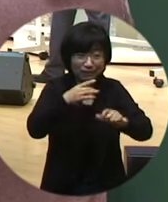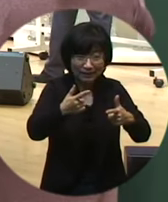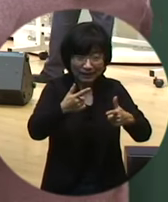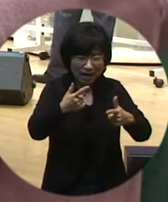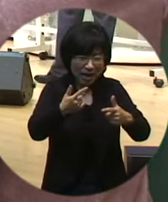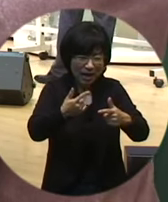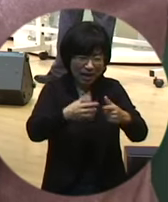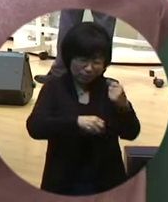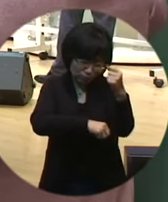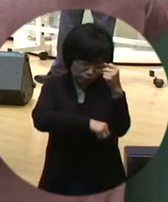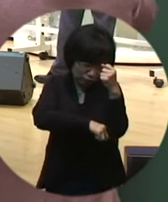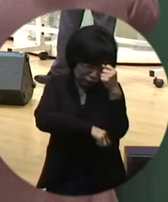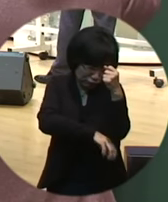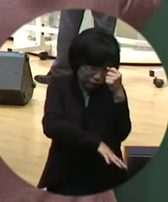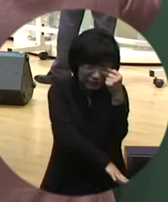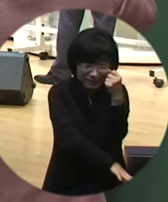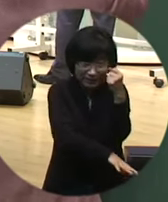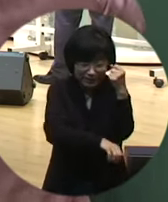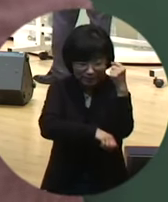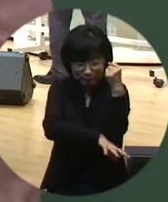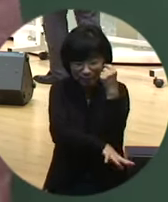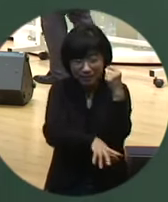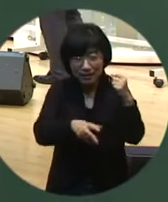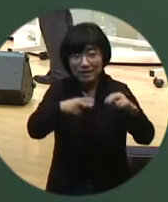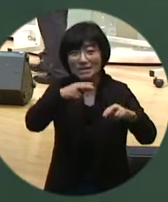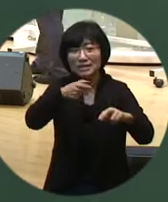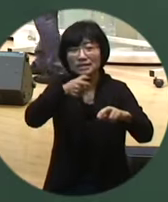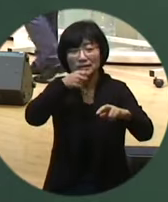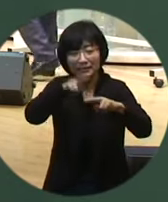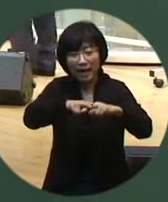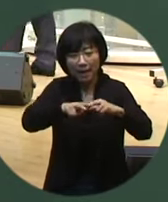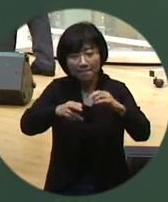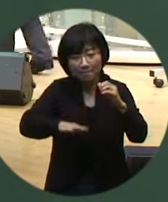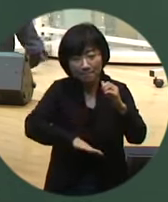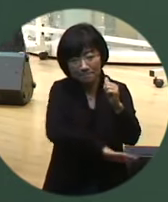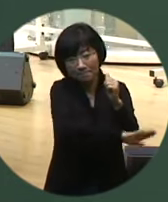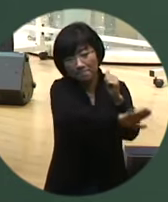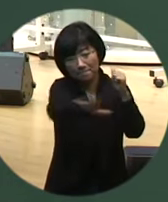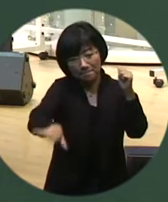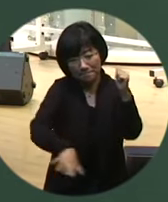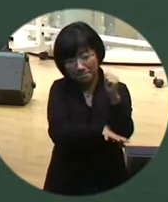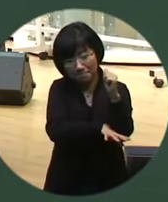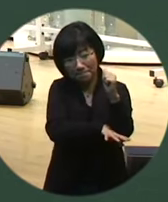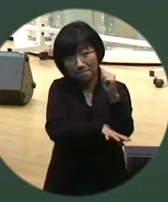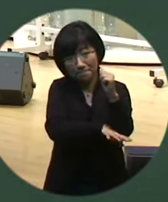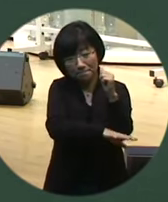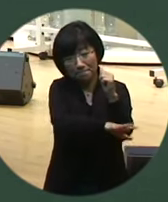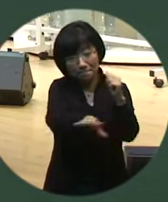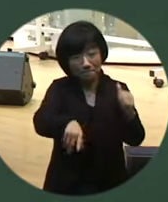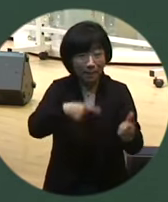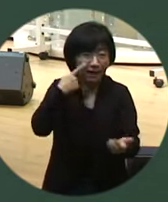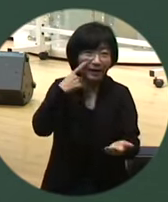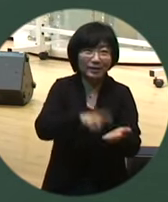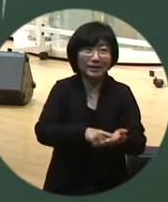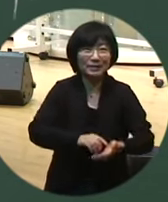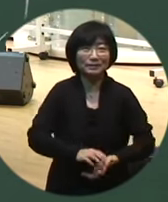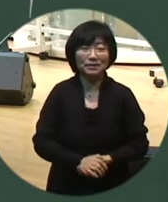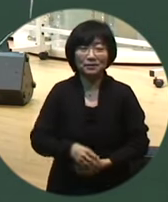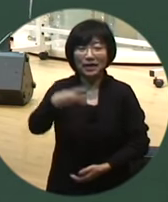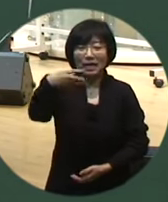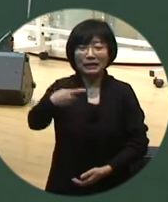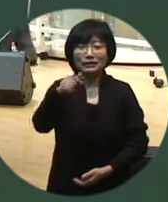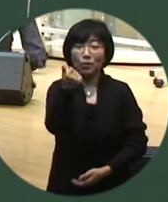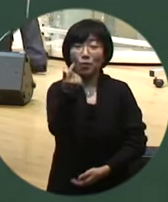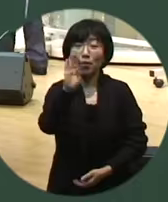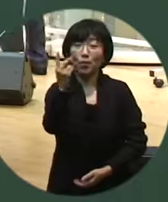전문인의 응답입니다. Summit 자리에서 버린 거예요. This is the answer of the specialist. He's standing at the summit. 르호보츠의 축복을 얻었다.